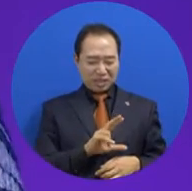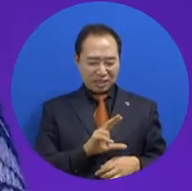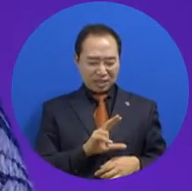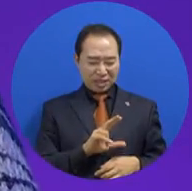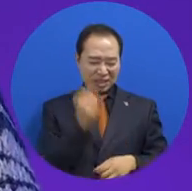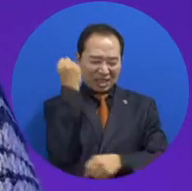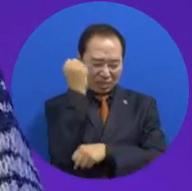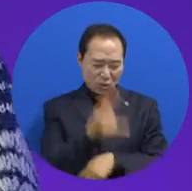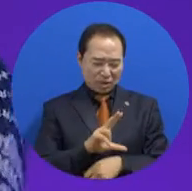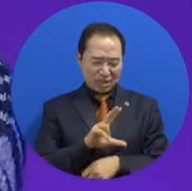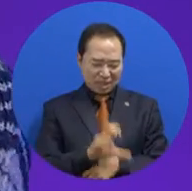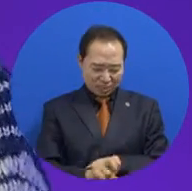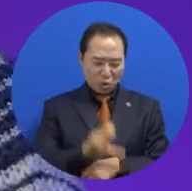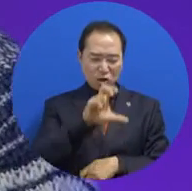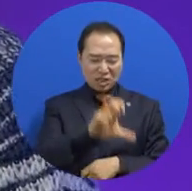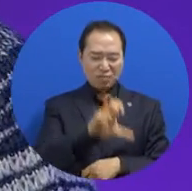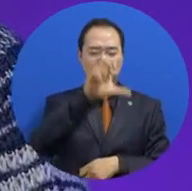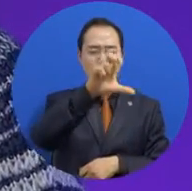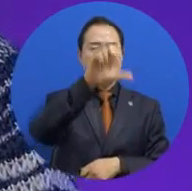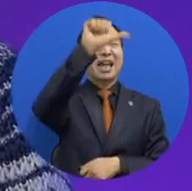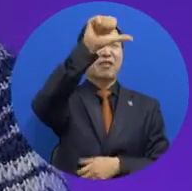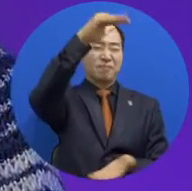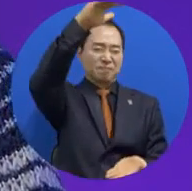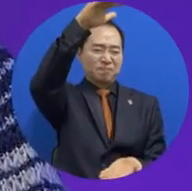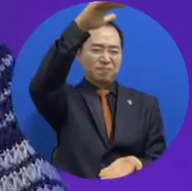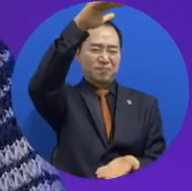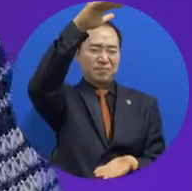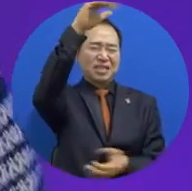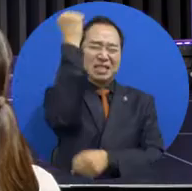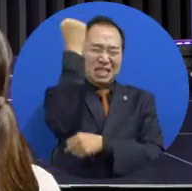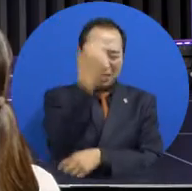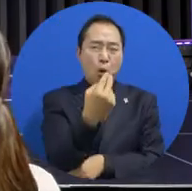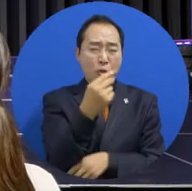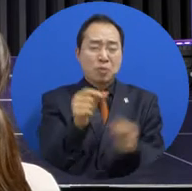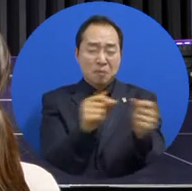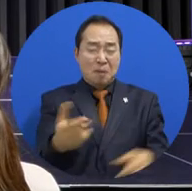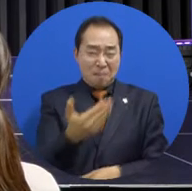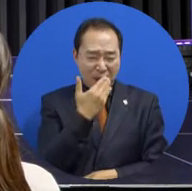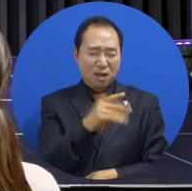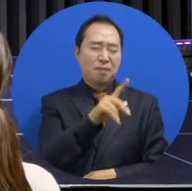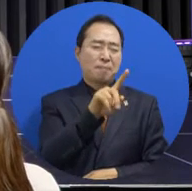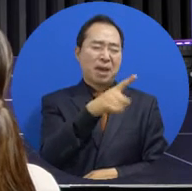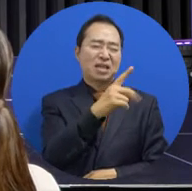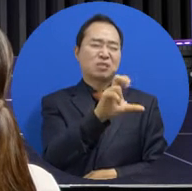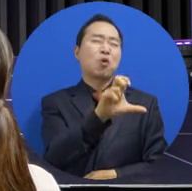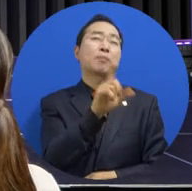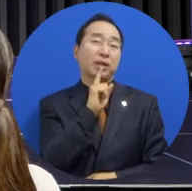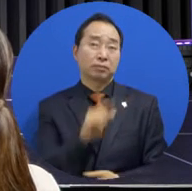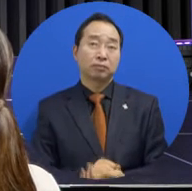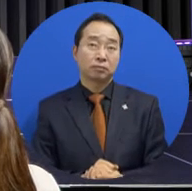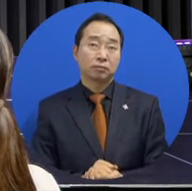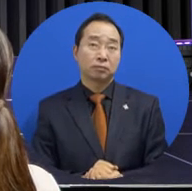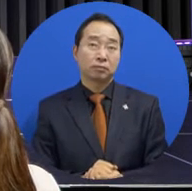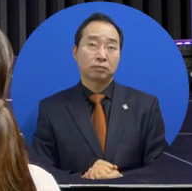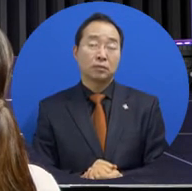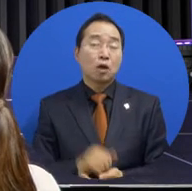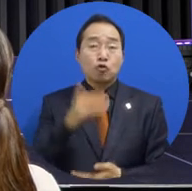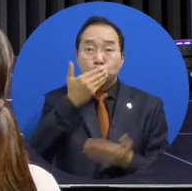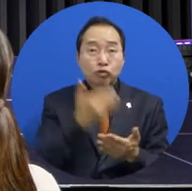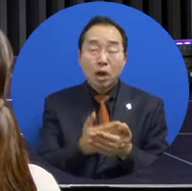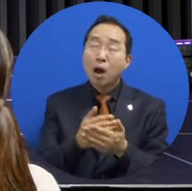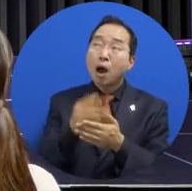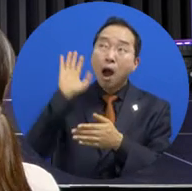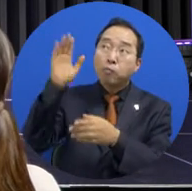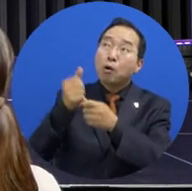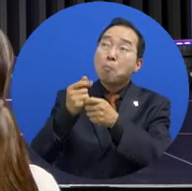인간의 가장 기본적인 수명이라고 이렇게 돼 있어요. 그러니까 이 중요한 건 몇 년을 사냐가